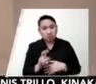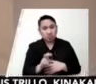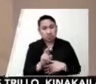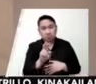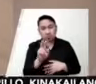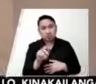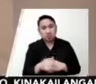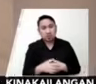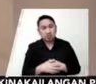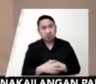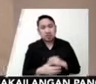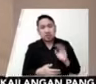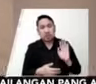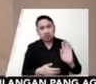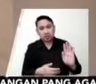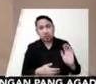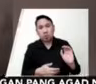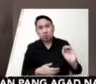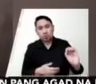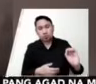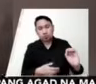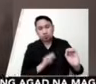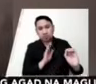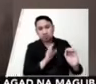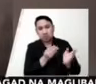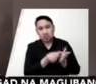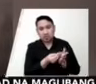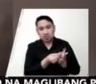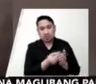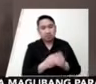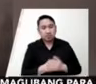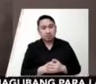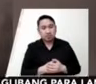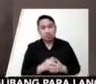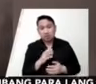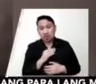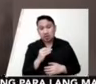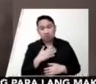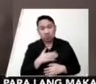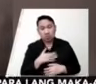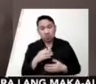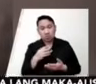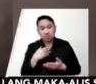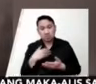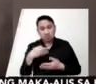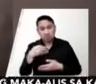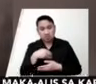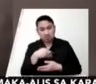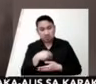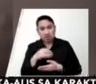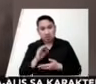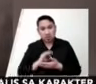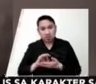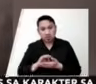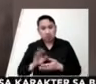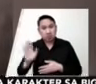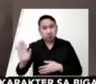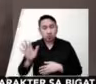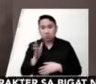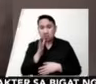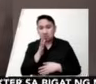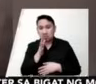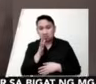po galing po yun sa pinagpaguran niya po and lahat po ng bank account ko po nasa mama ko po at may mga